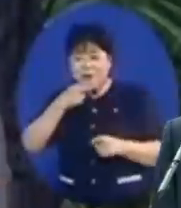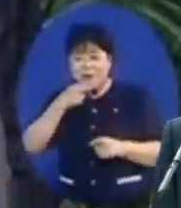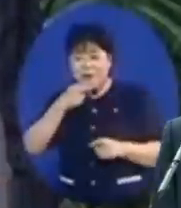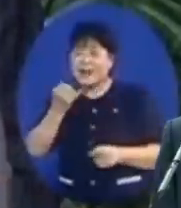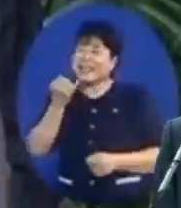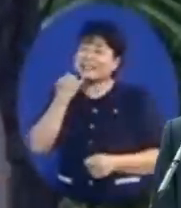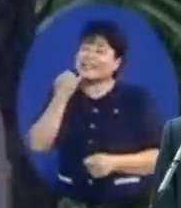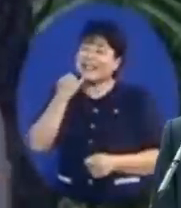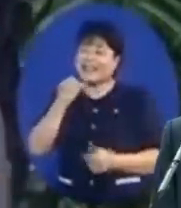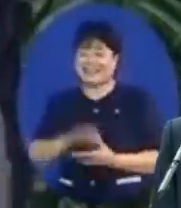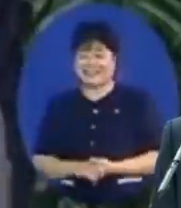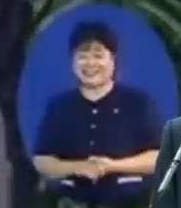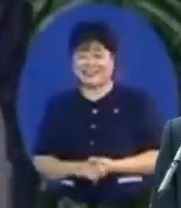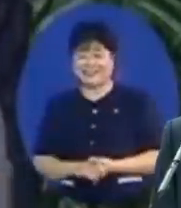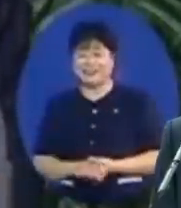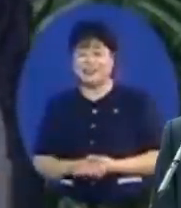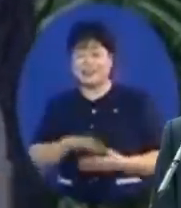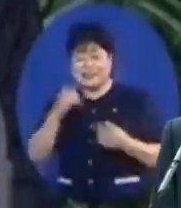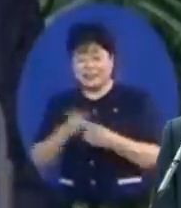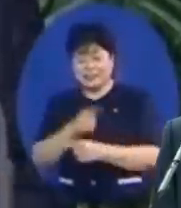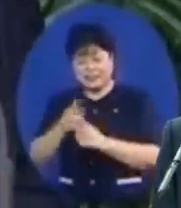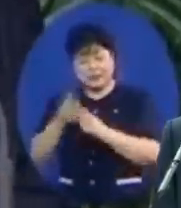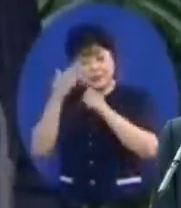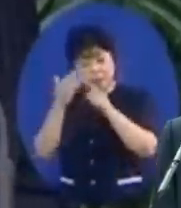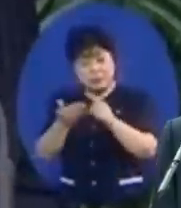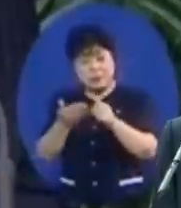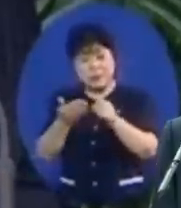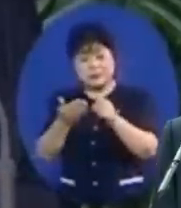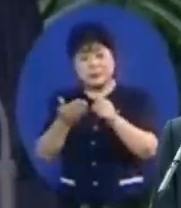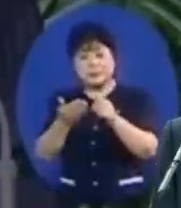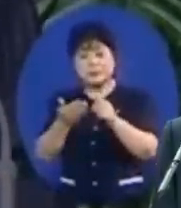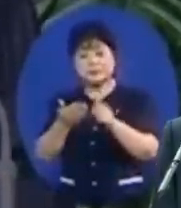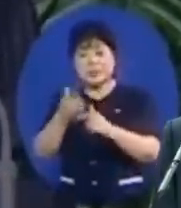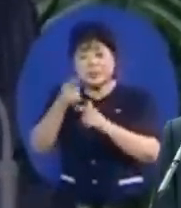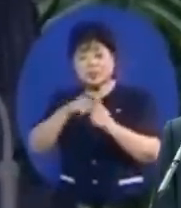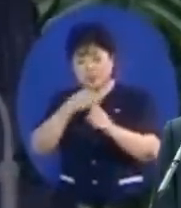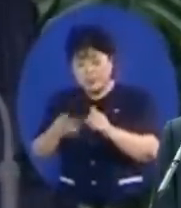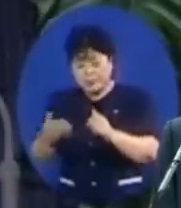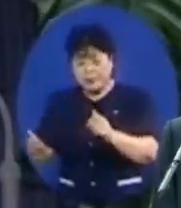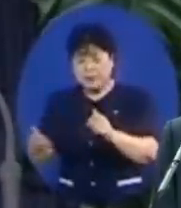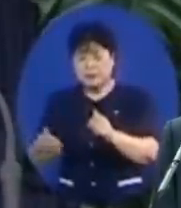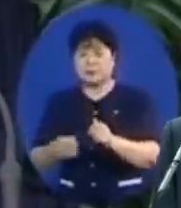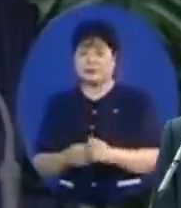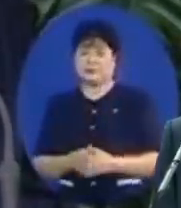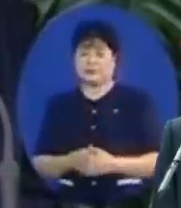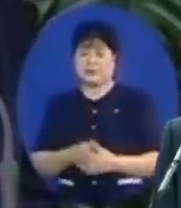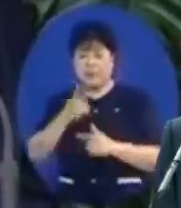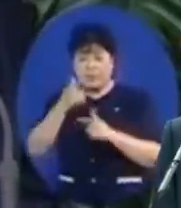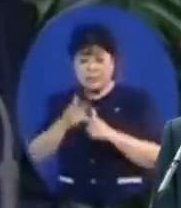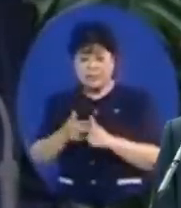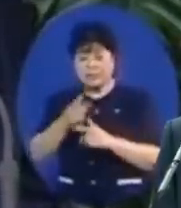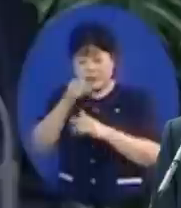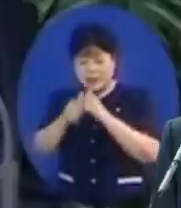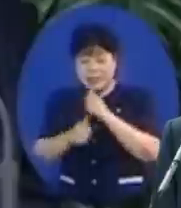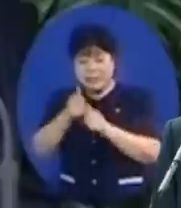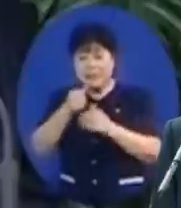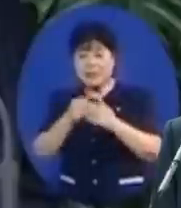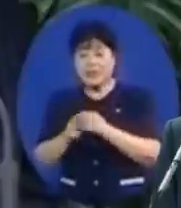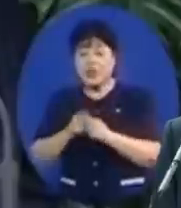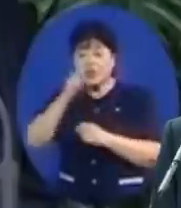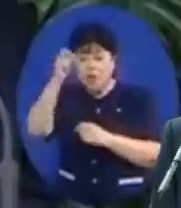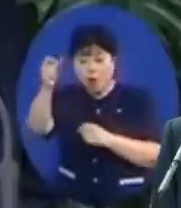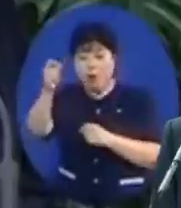좋습니까? 우리 대신에 예수님이 당신의 피를 흘렸는데 예수님은 하나님이시라